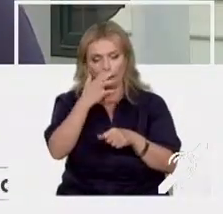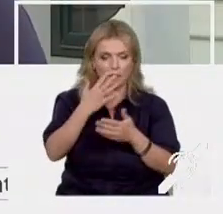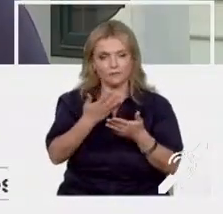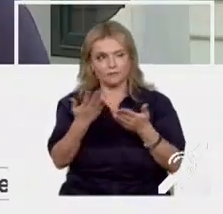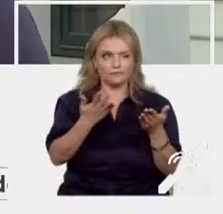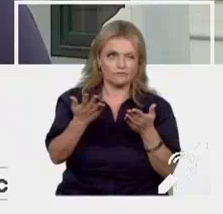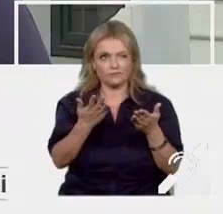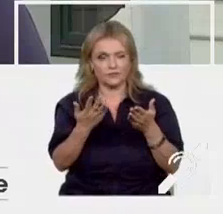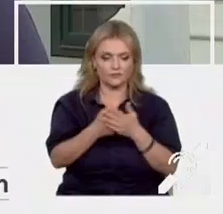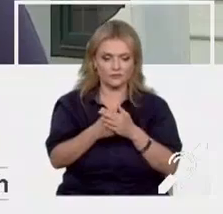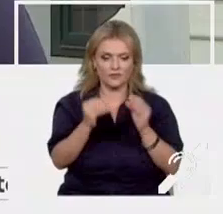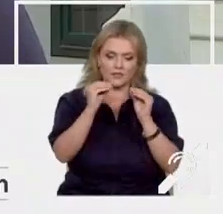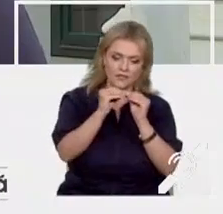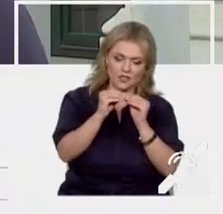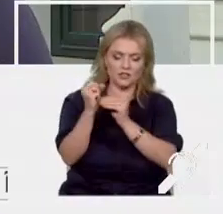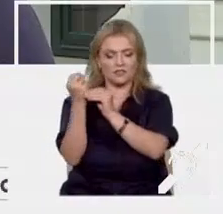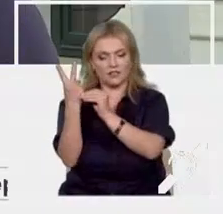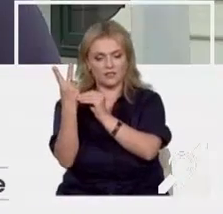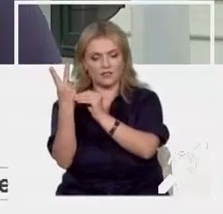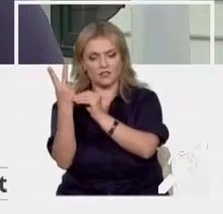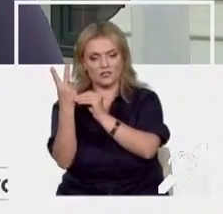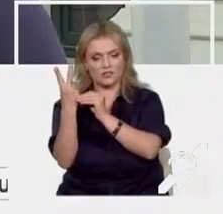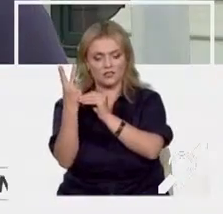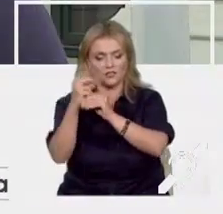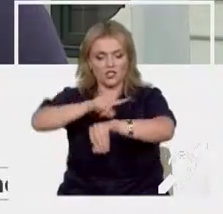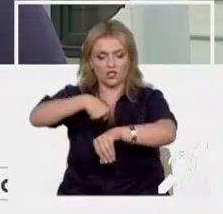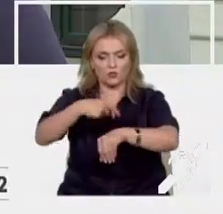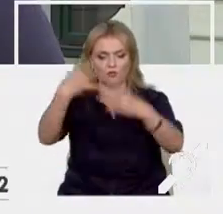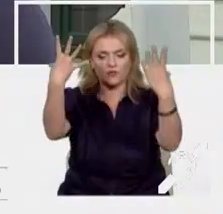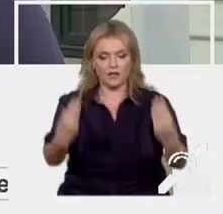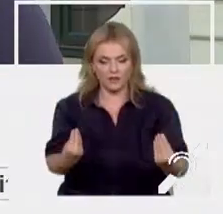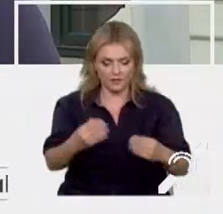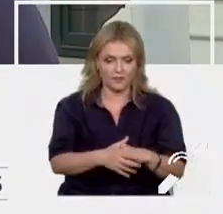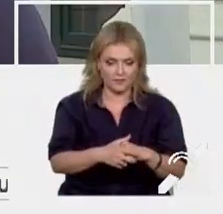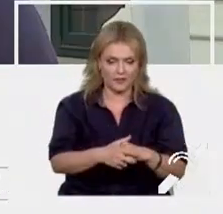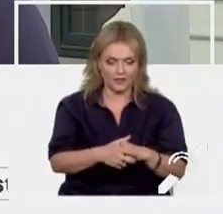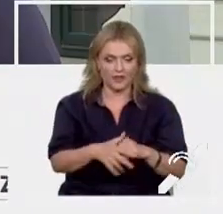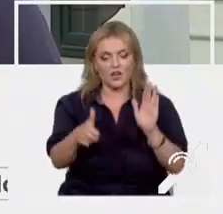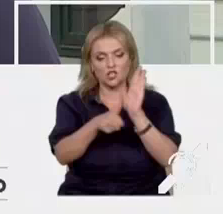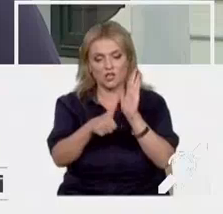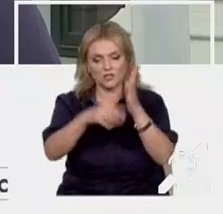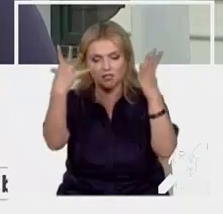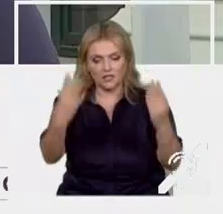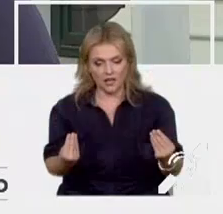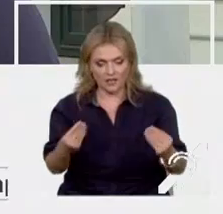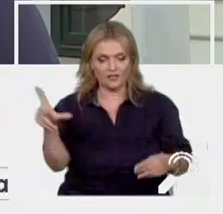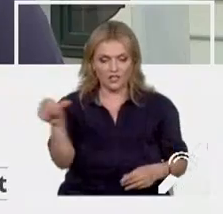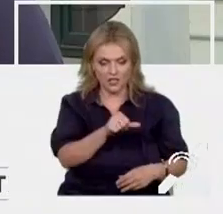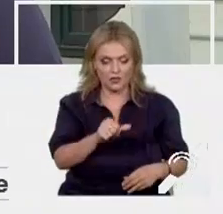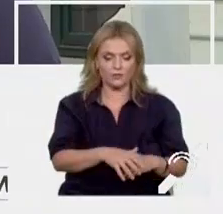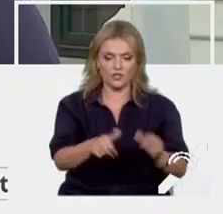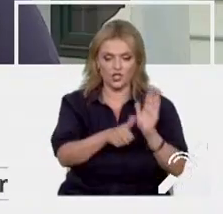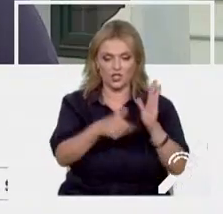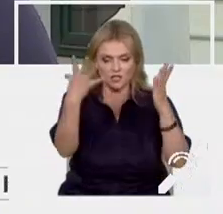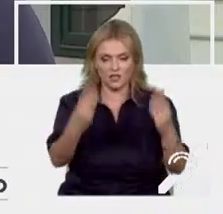mi se pare că așa, 10-12 ore pe zi, 6 zile în săptămână. Așa de mult?